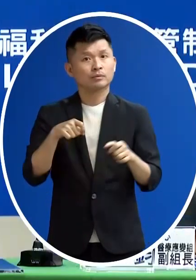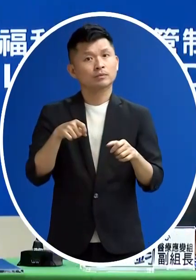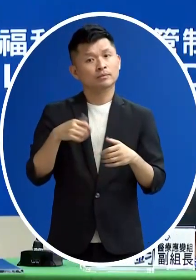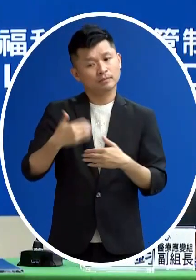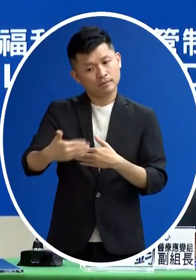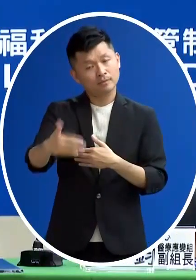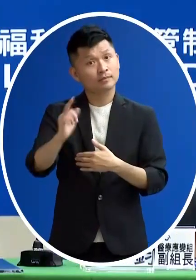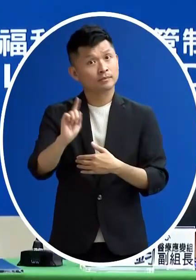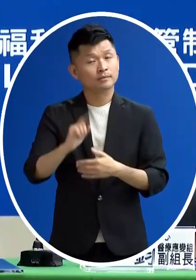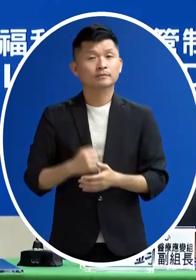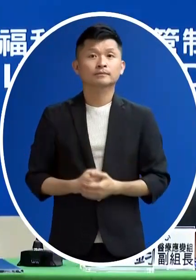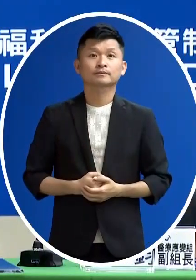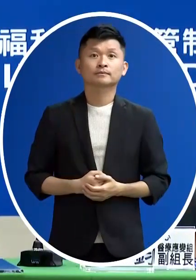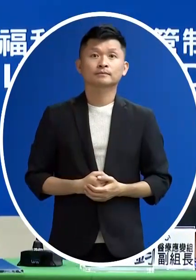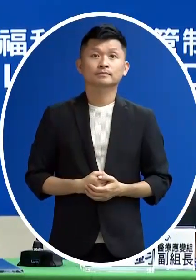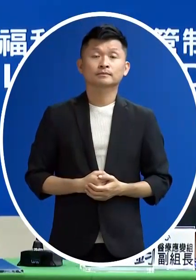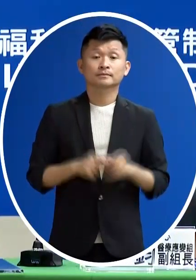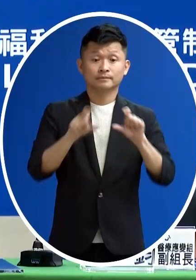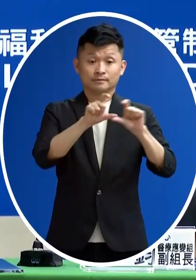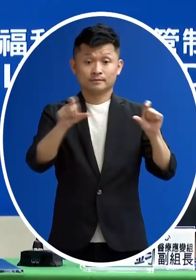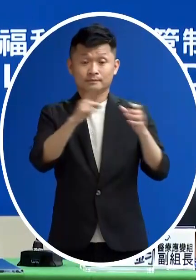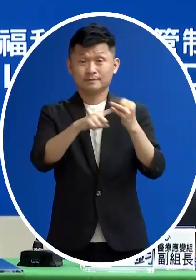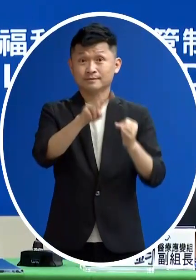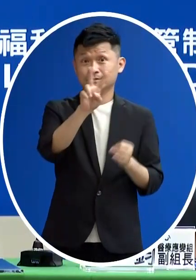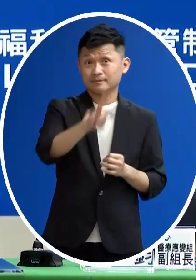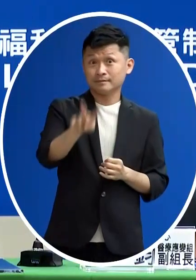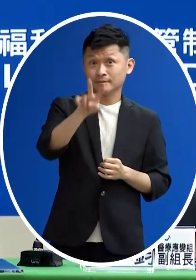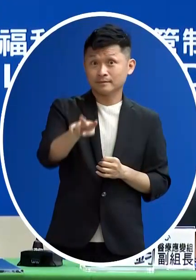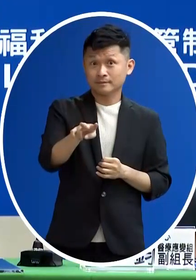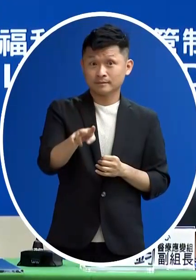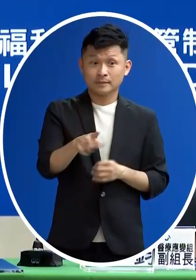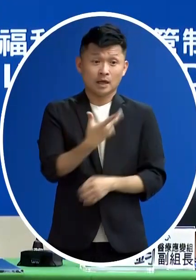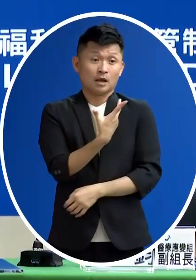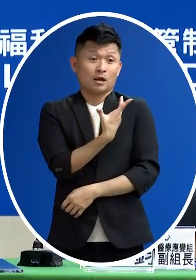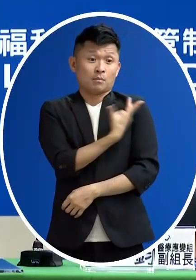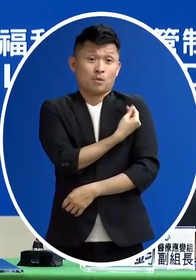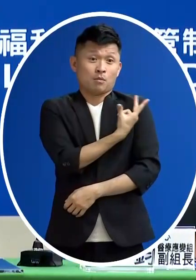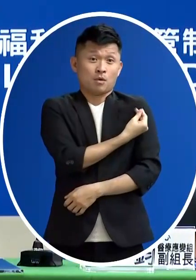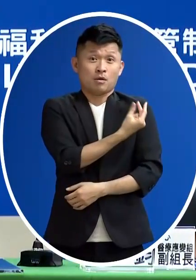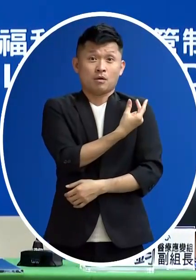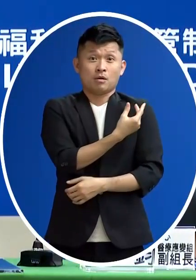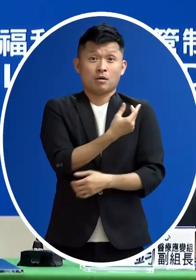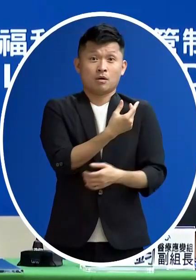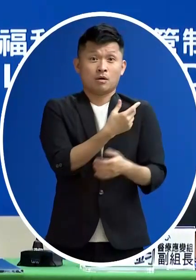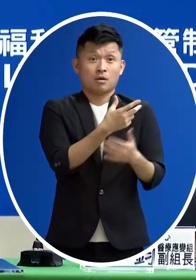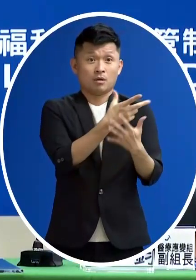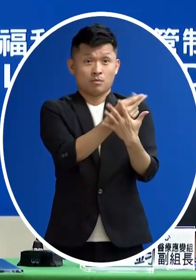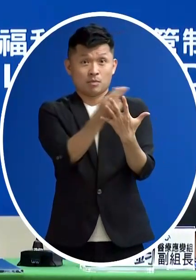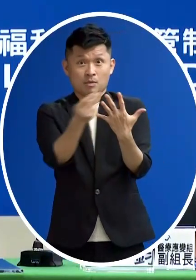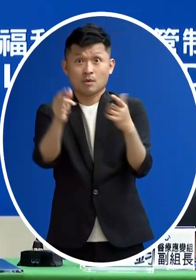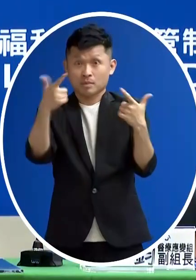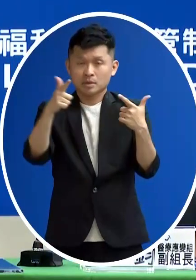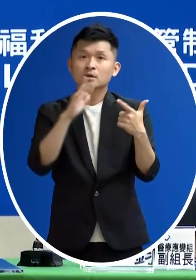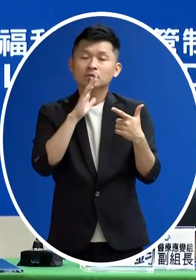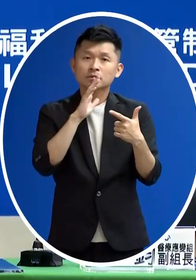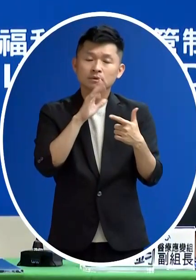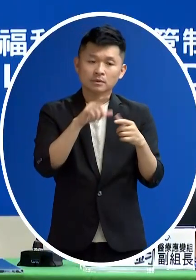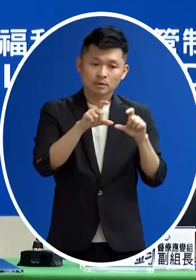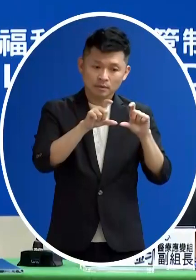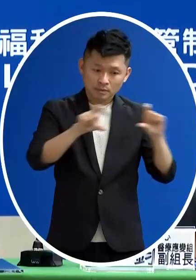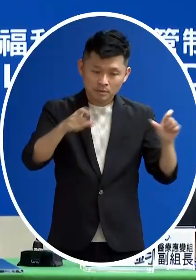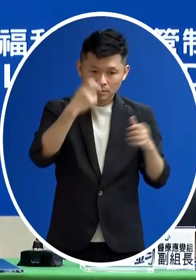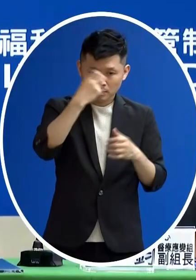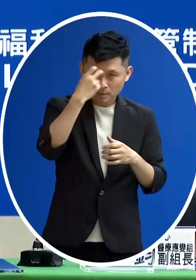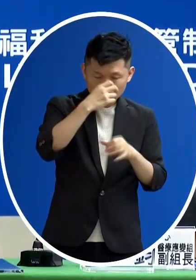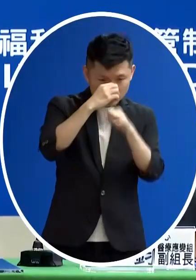第一个哈，那2000剂不是拿来当做广泛施打用的，哈，是来当做检测或相关的一些